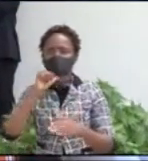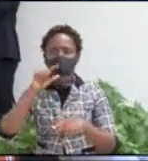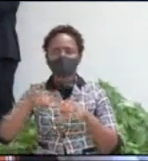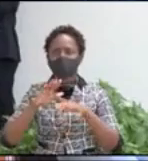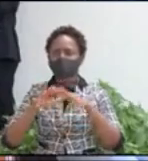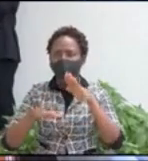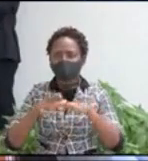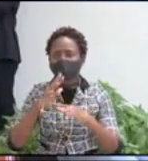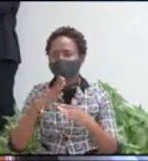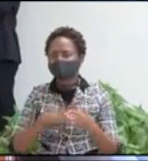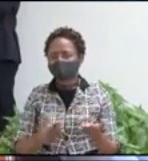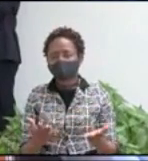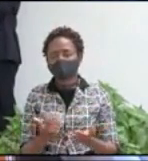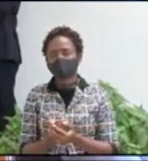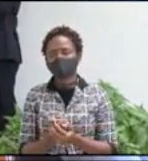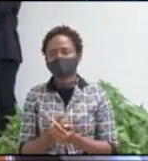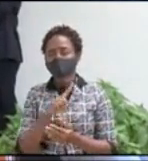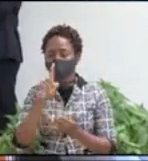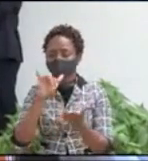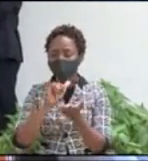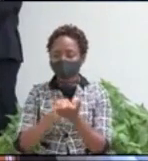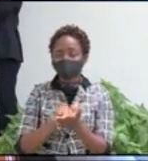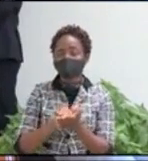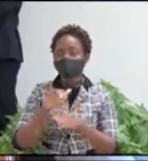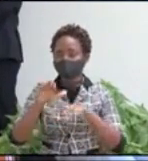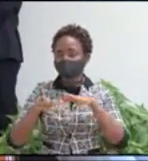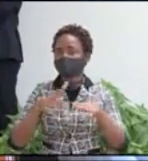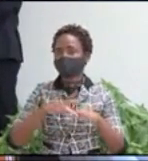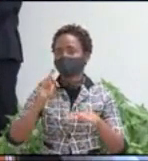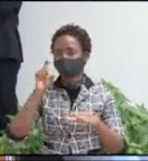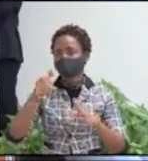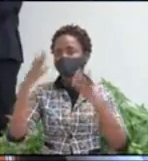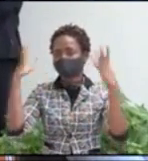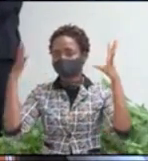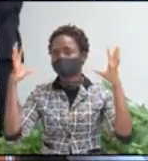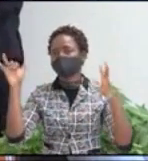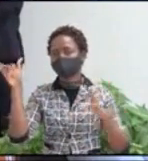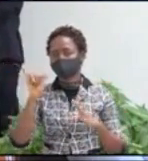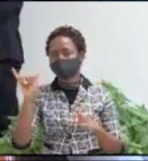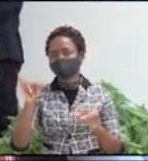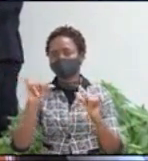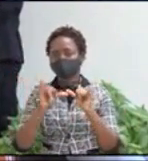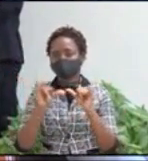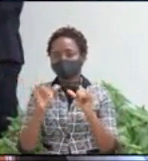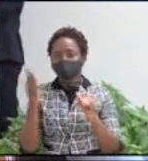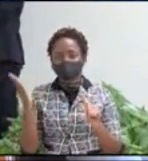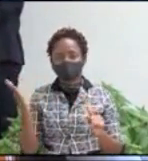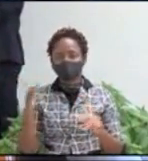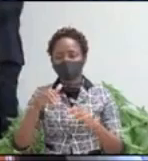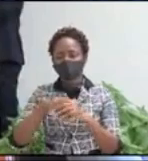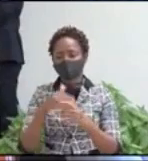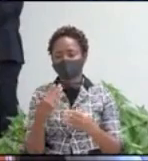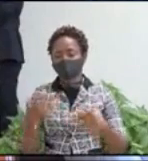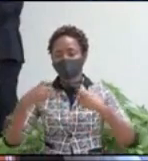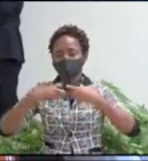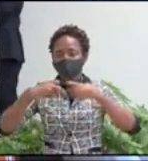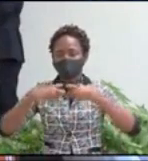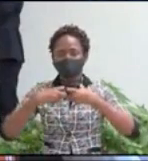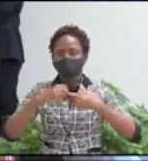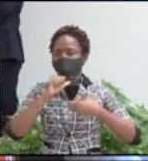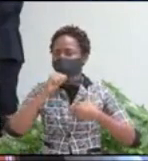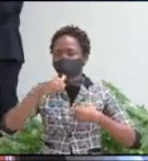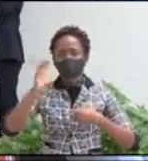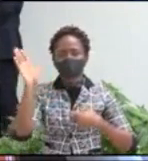Critique constructive. Laisse ça marcher bien tout pour nous féliciter. Même j'en moi même dans les affaires courantes. Je n'ai jamais une